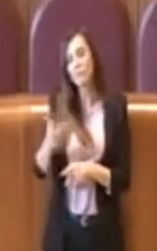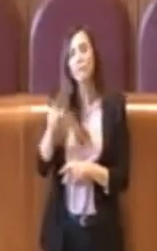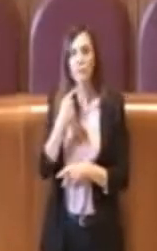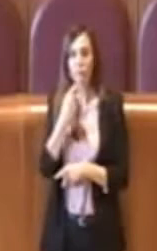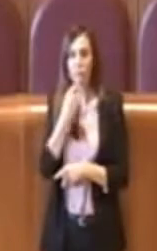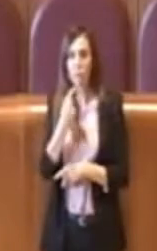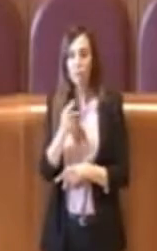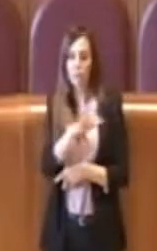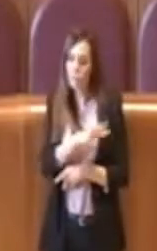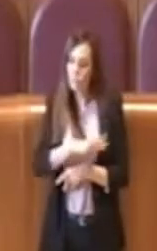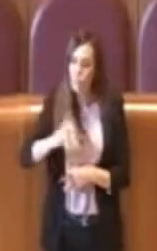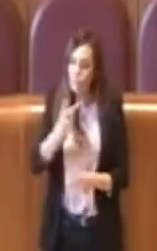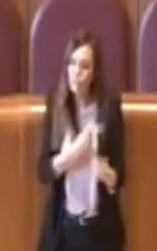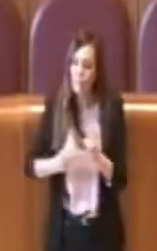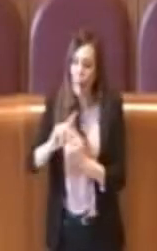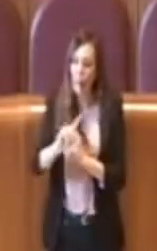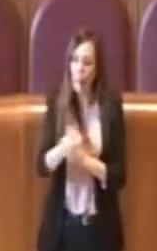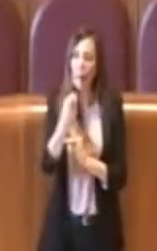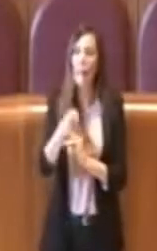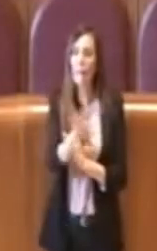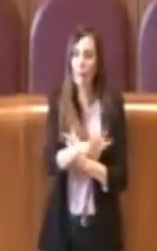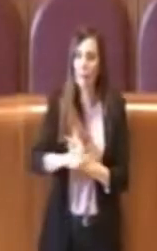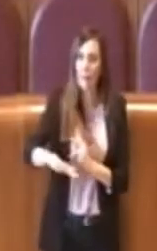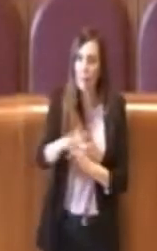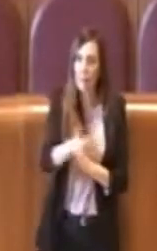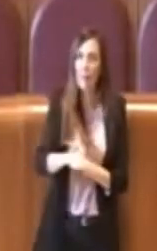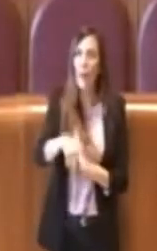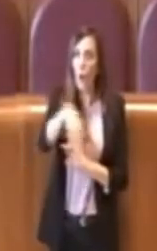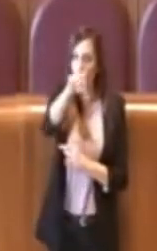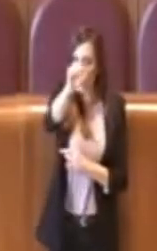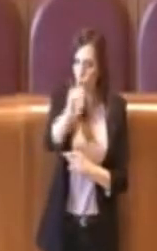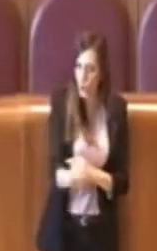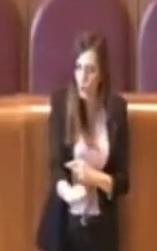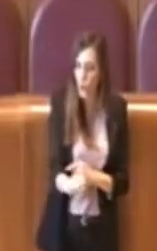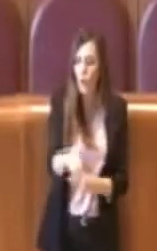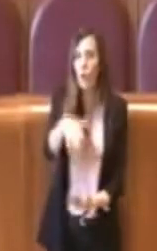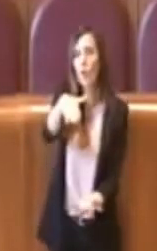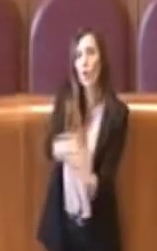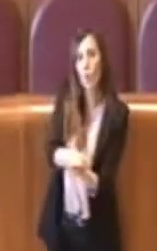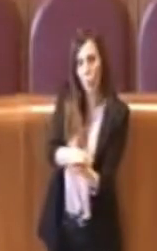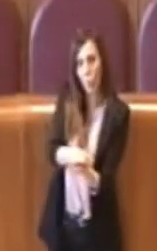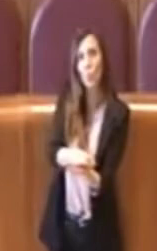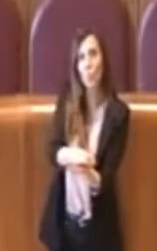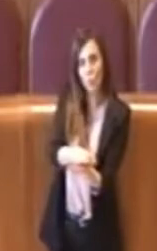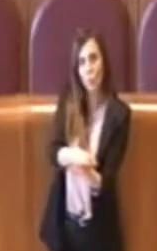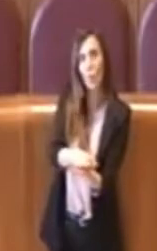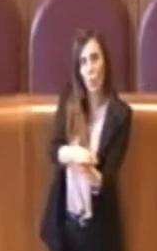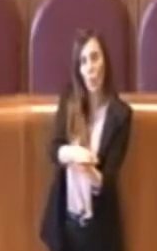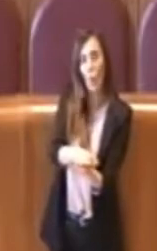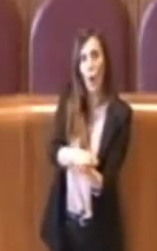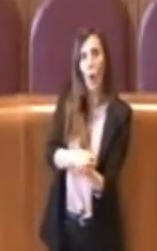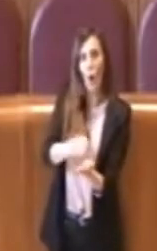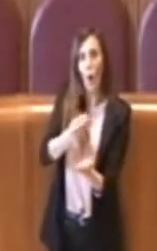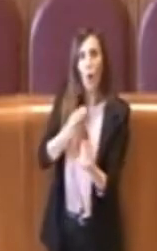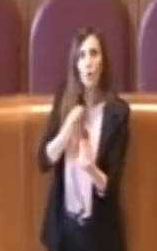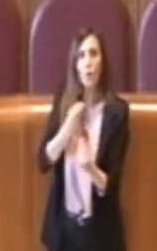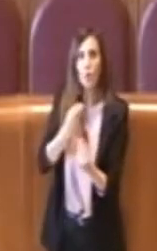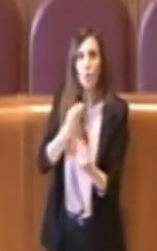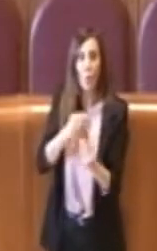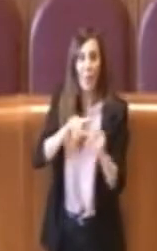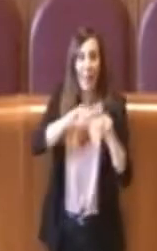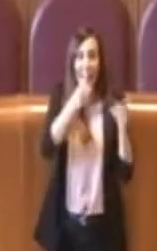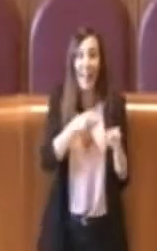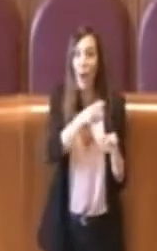appunto tenere chiusi in modo decoroso questi bidoncini laddove gli esercizi commerciali non possono